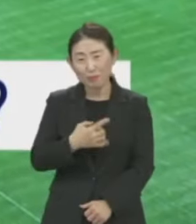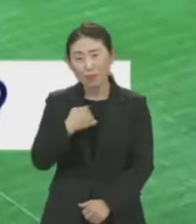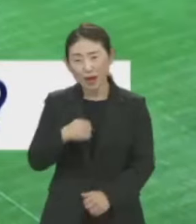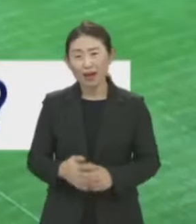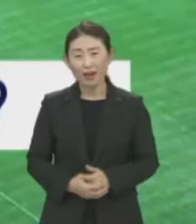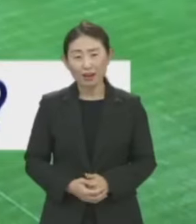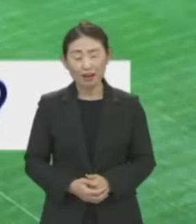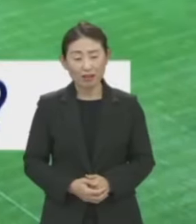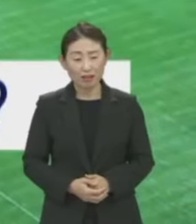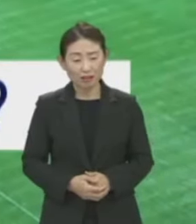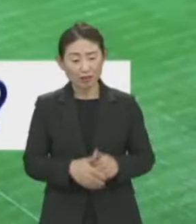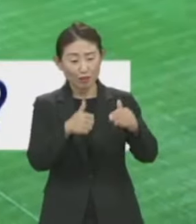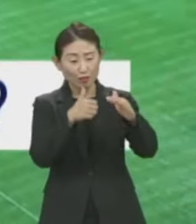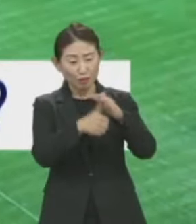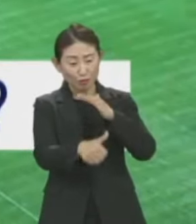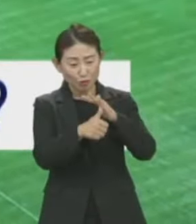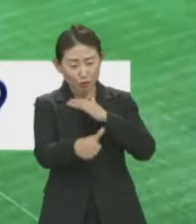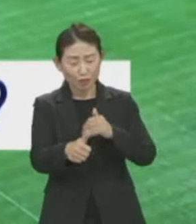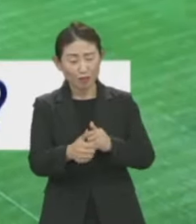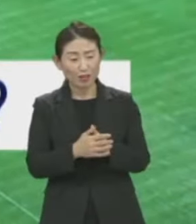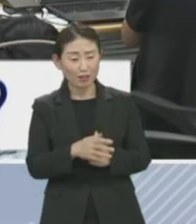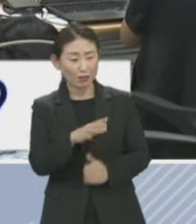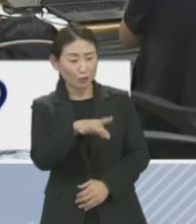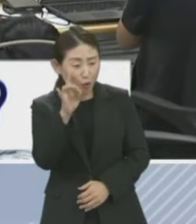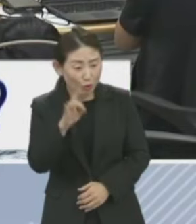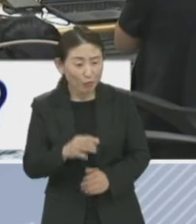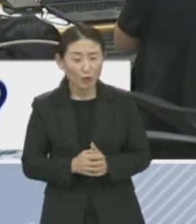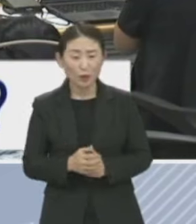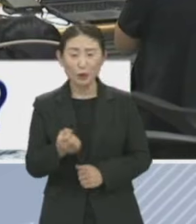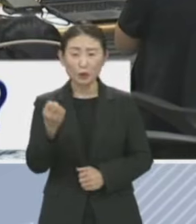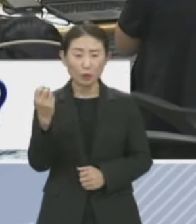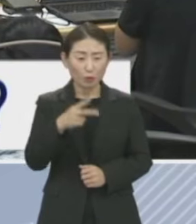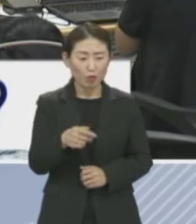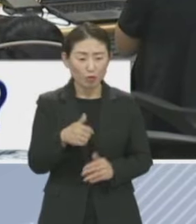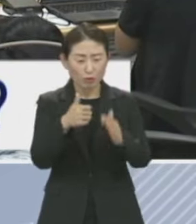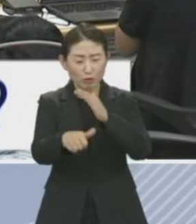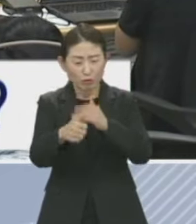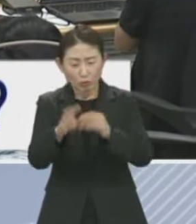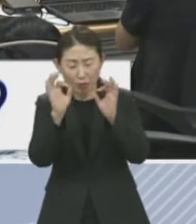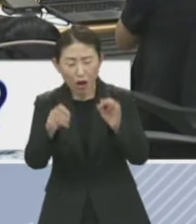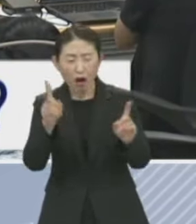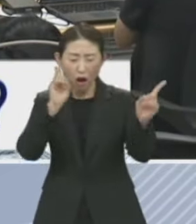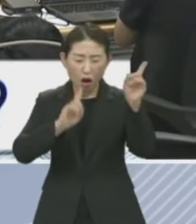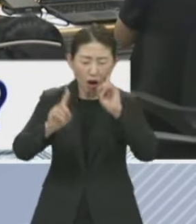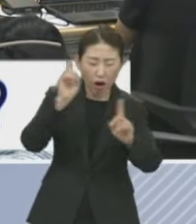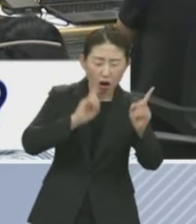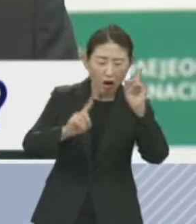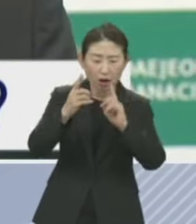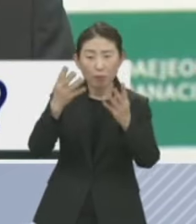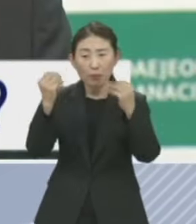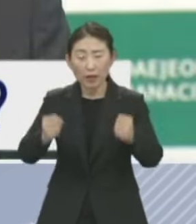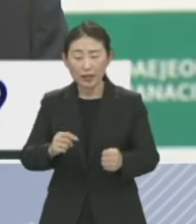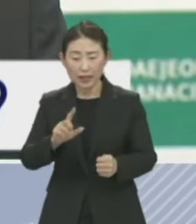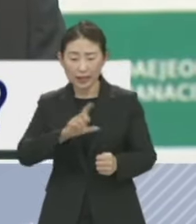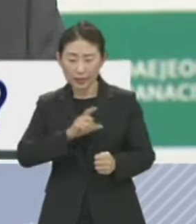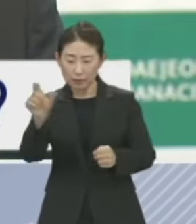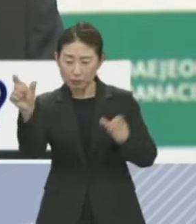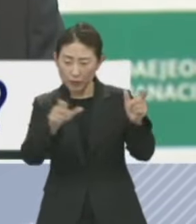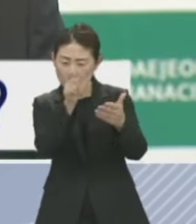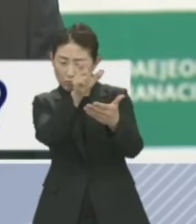선수들하고 또이 기존에 있던 선수들 또 부상 선수들이 너무 많아서 사실 그 라인업 짜기가 굉장히 좀